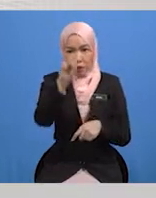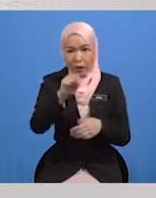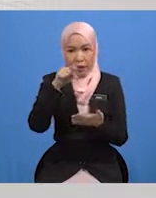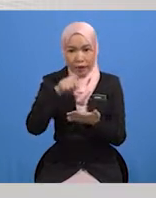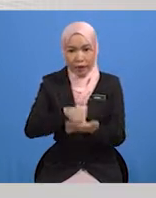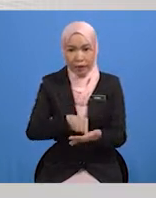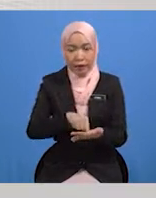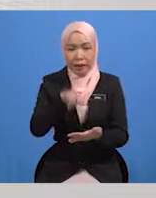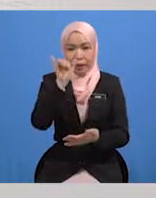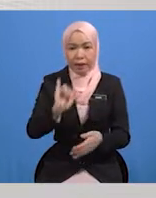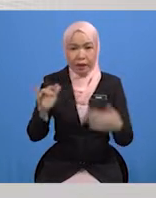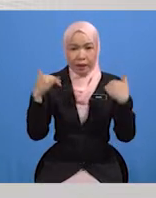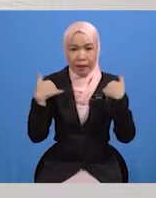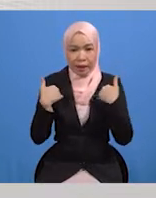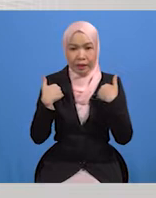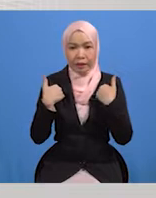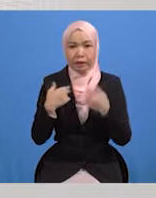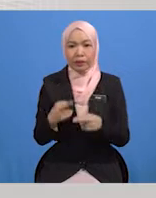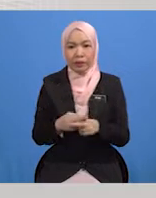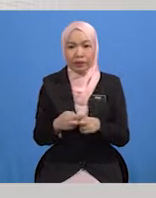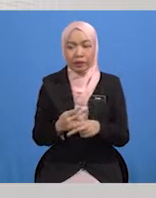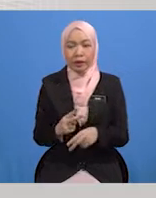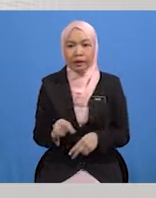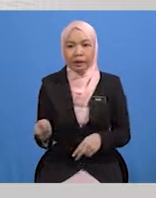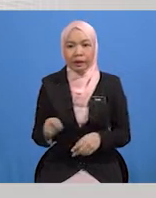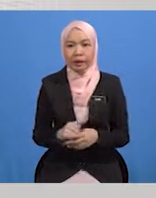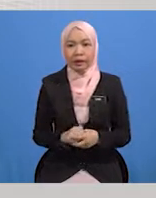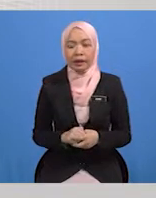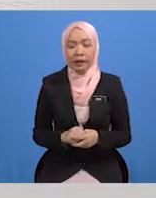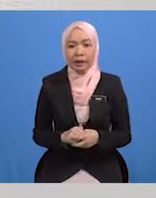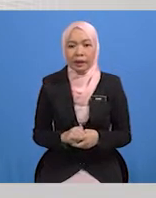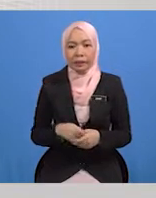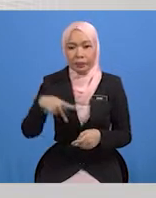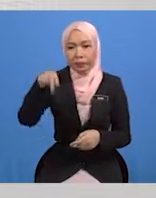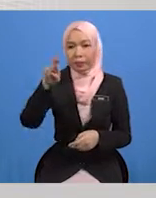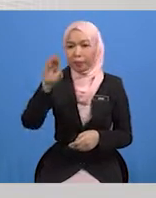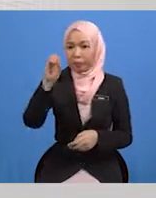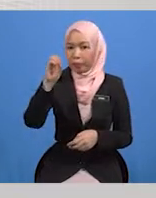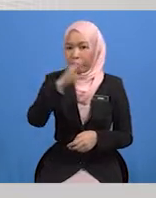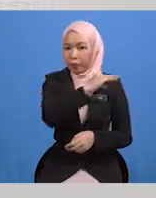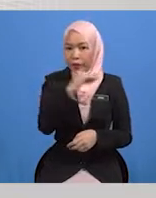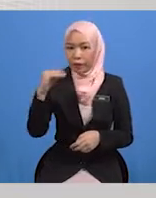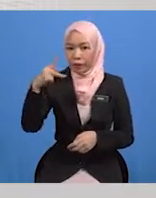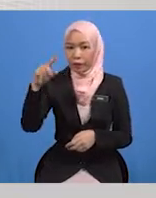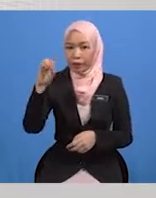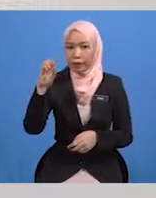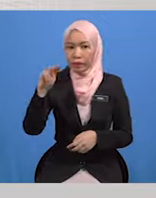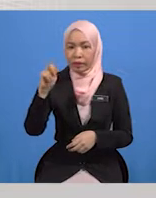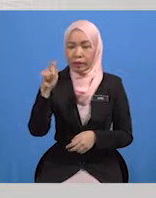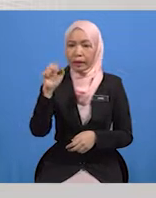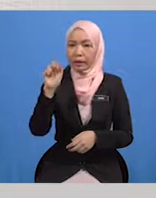yang mempunyai huraian pro dan kontra. Pelajar tidak mendapat markah